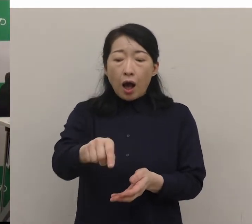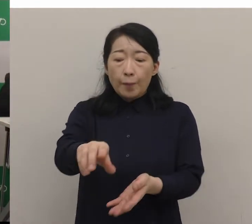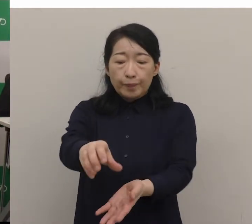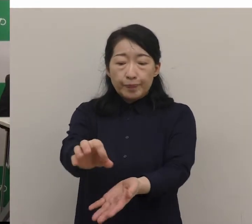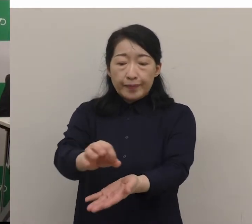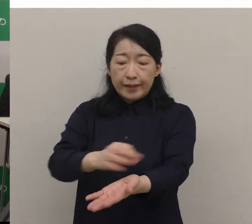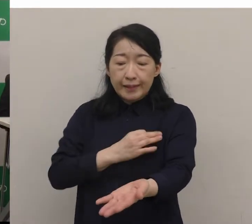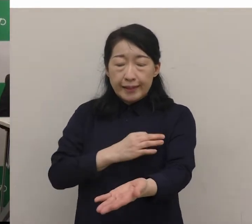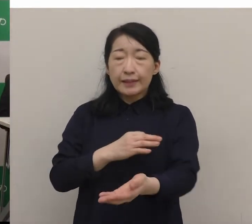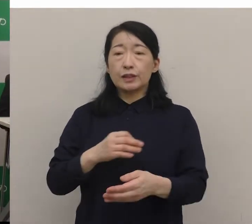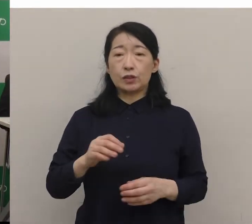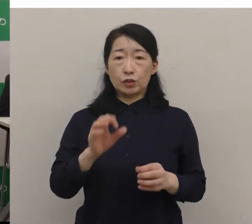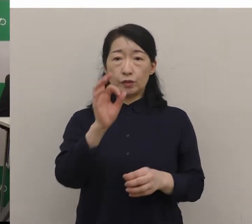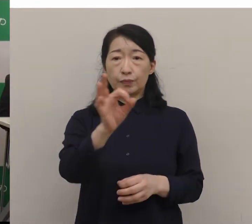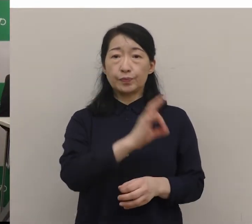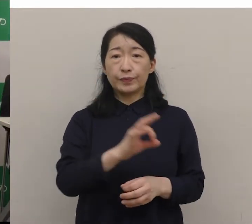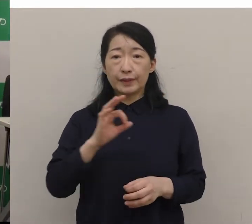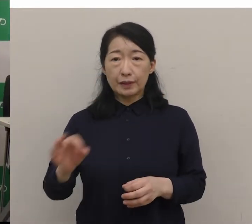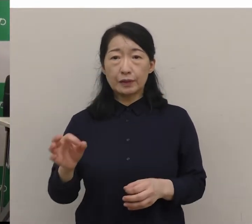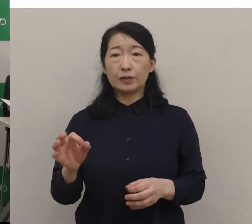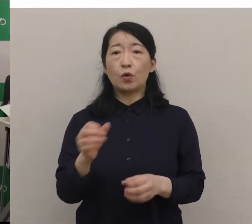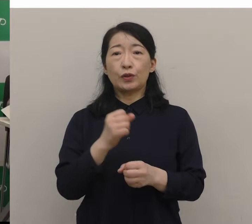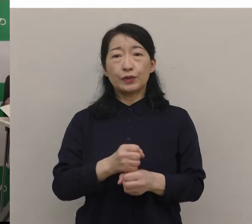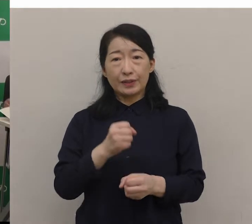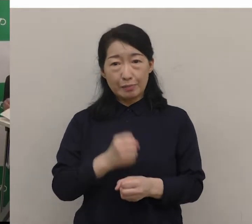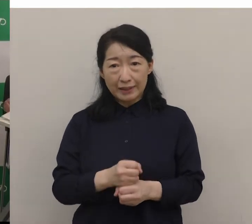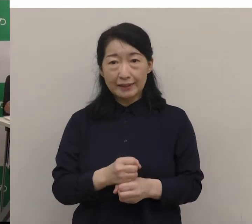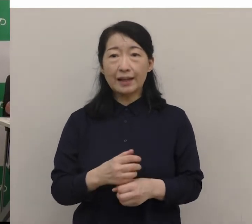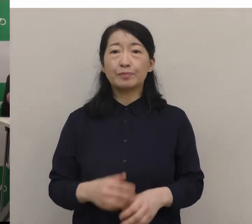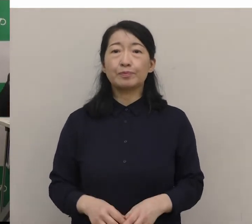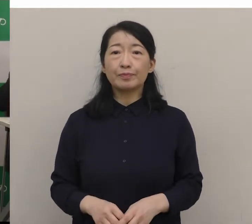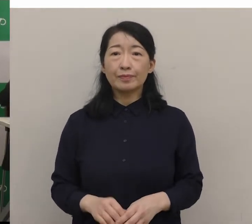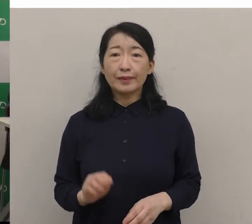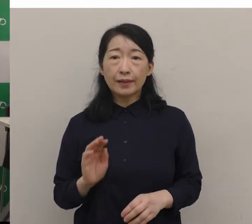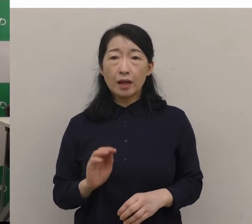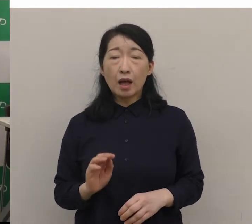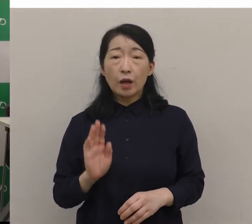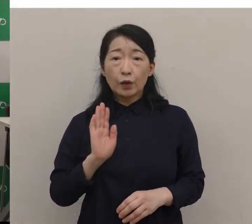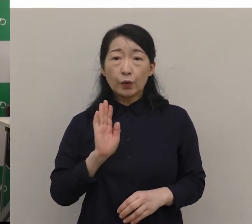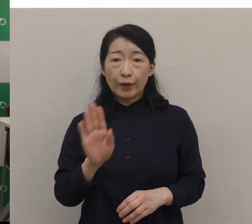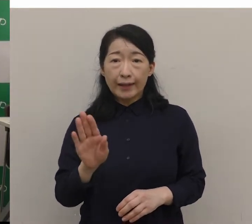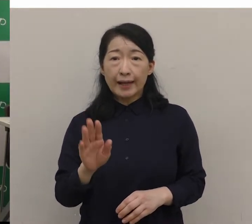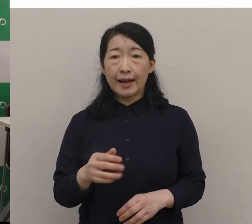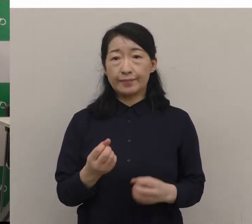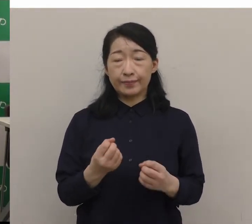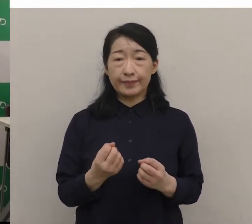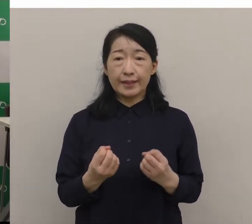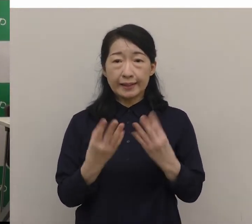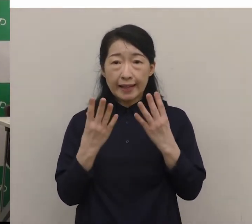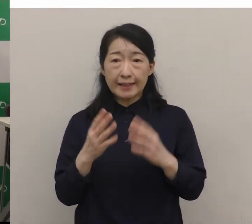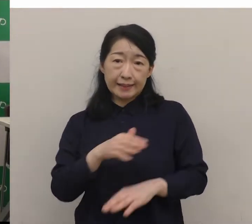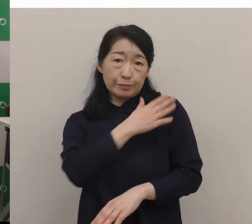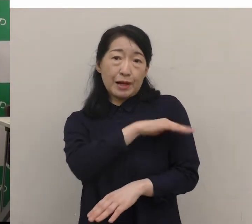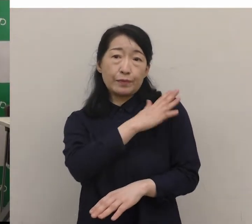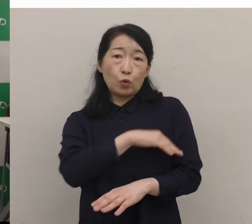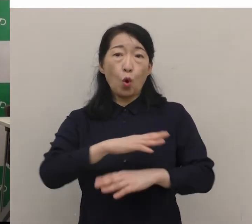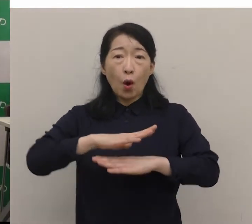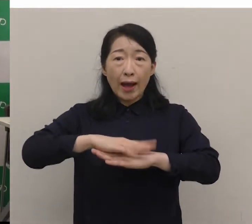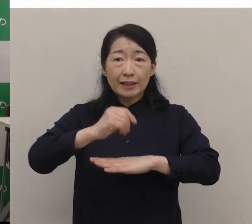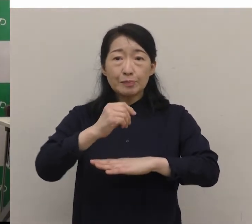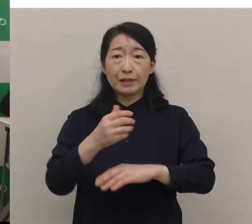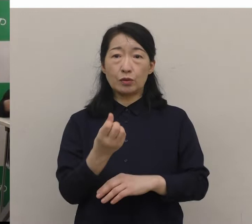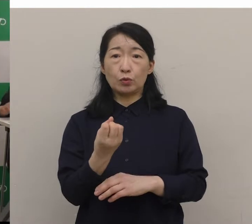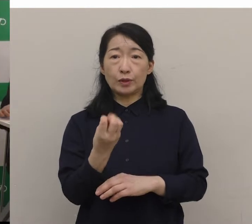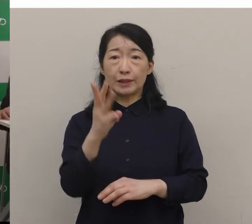に考えております。今後新ブランド初めての菊川茶